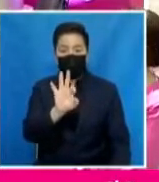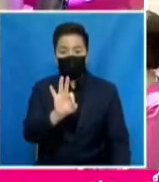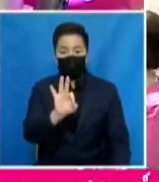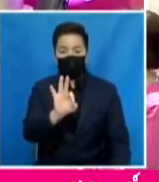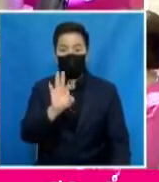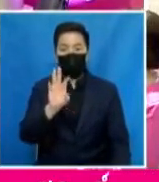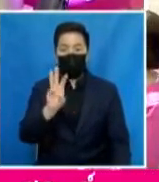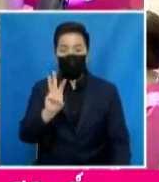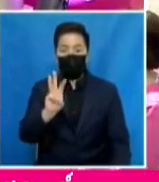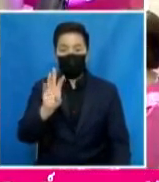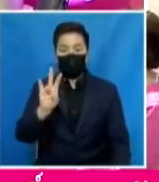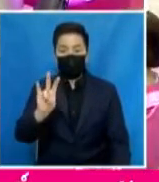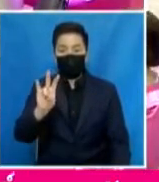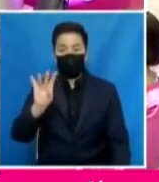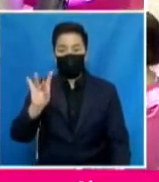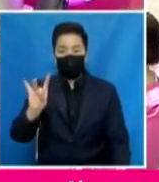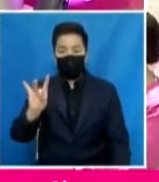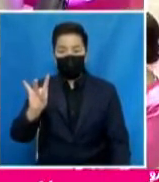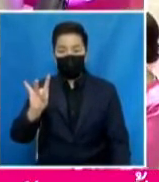4549678